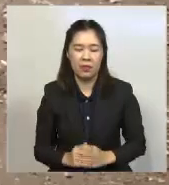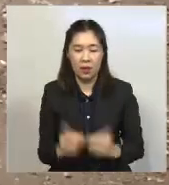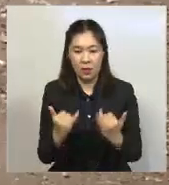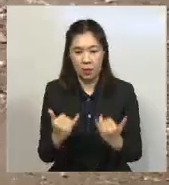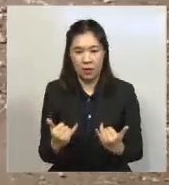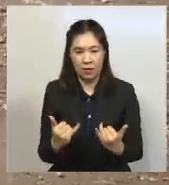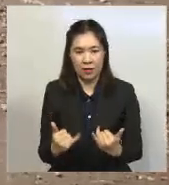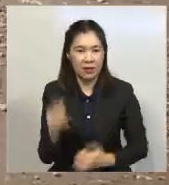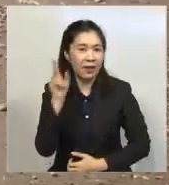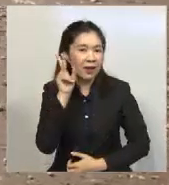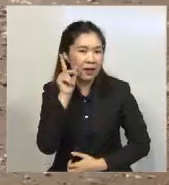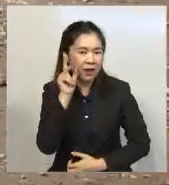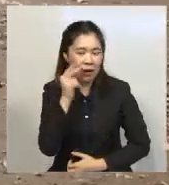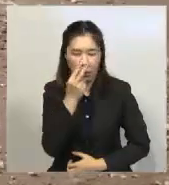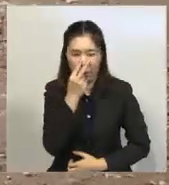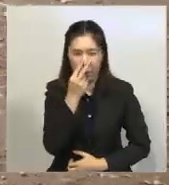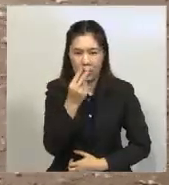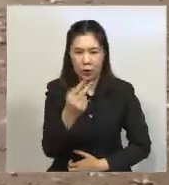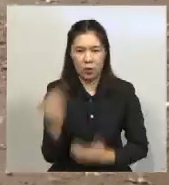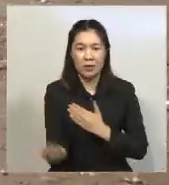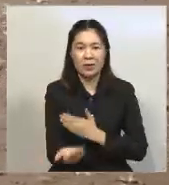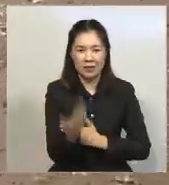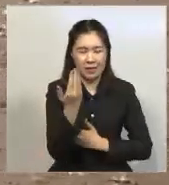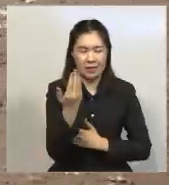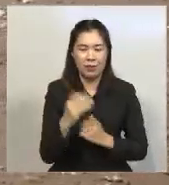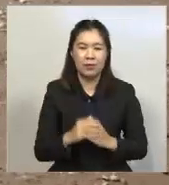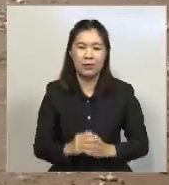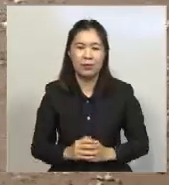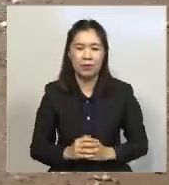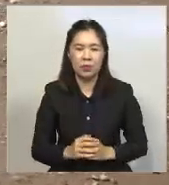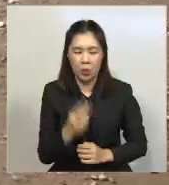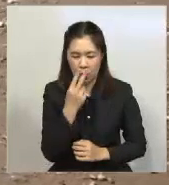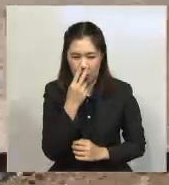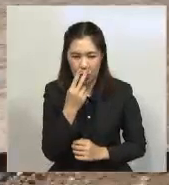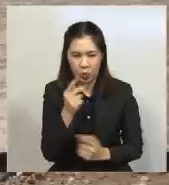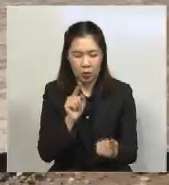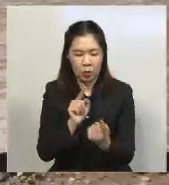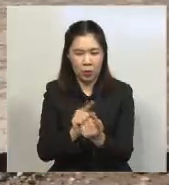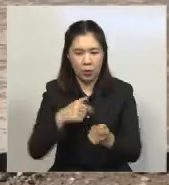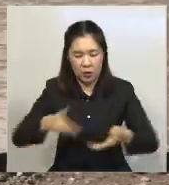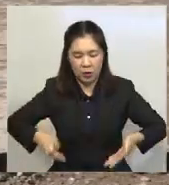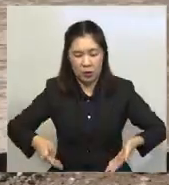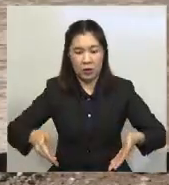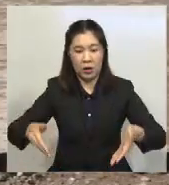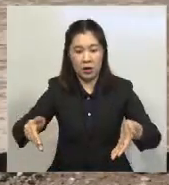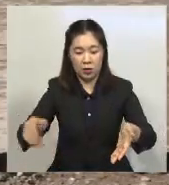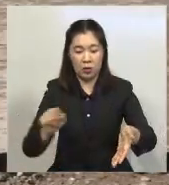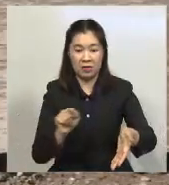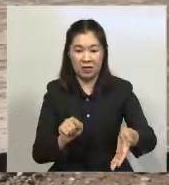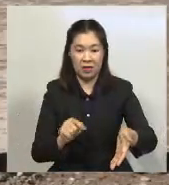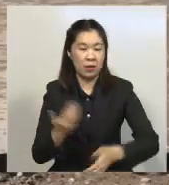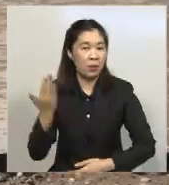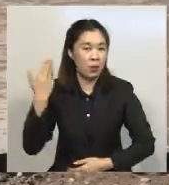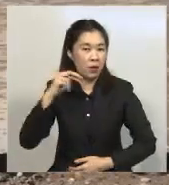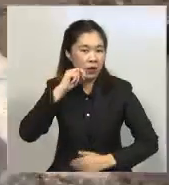ข่าว NBT ของเราได้ลงพื้นที่ตั้งแต่ตอนเช้านะคะพบว่าพื้นที่ถนนเส้นดังกล่าวที่มีน้ำโยมเข้